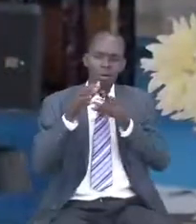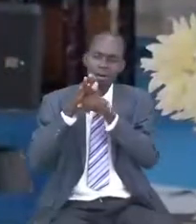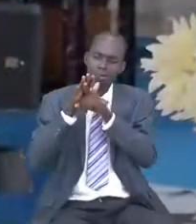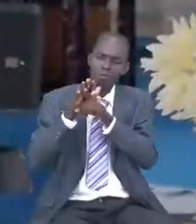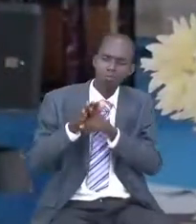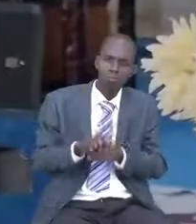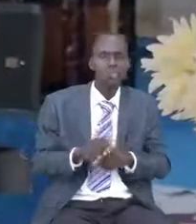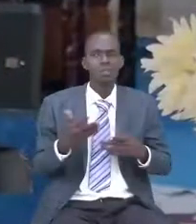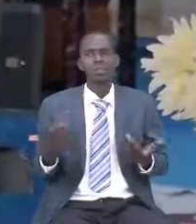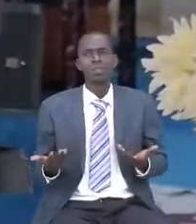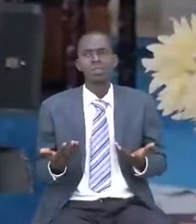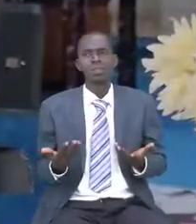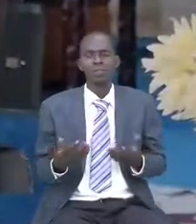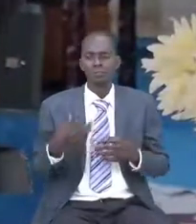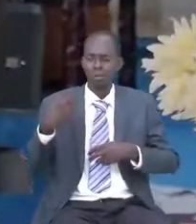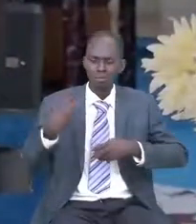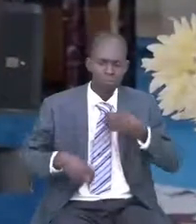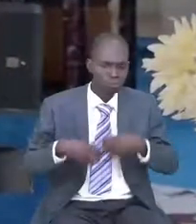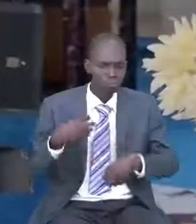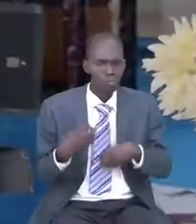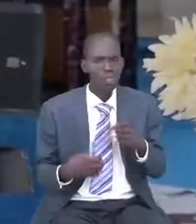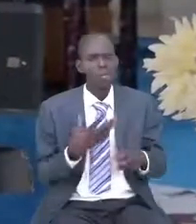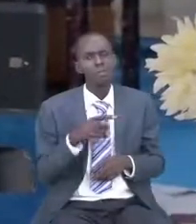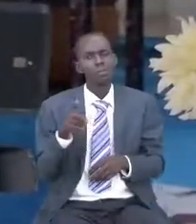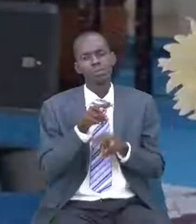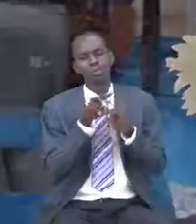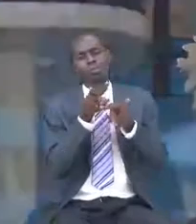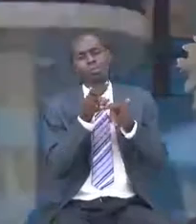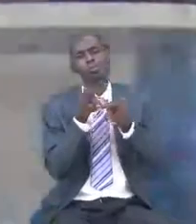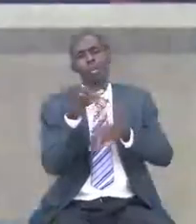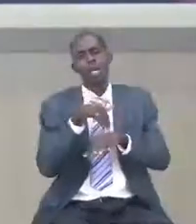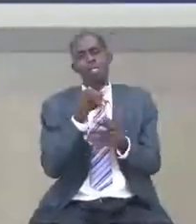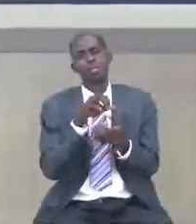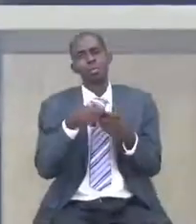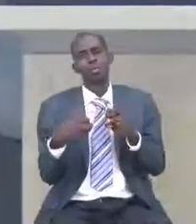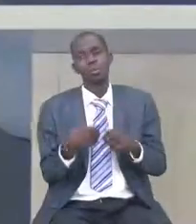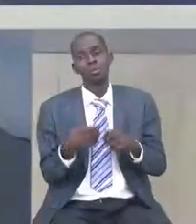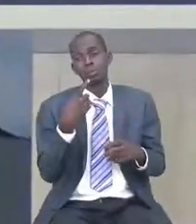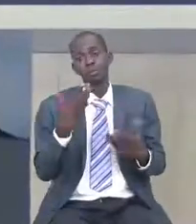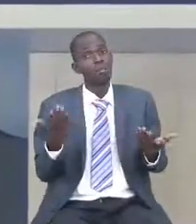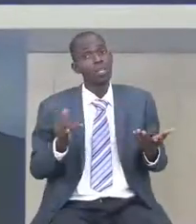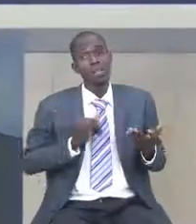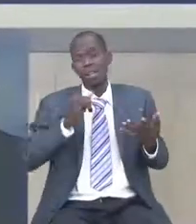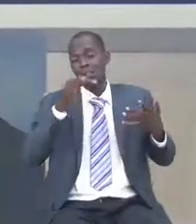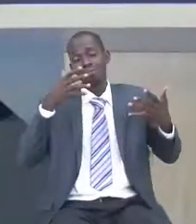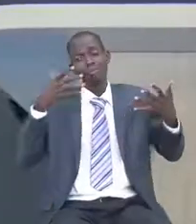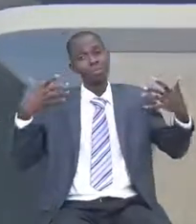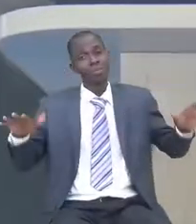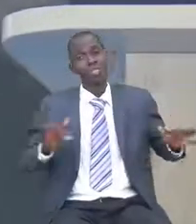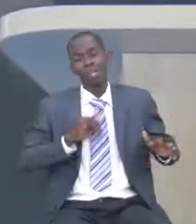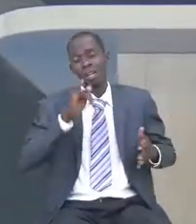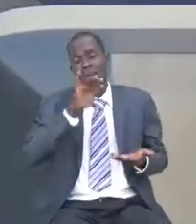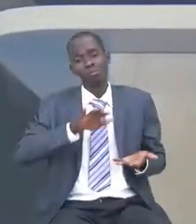l'oppression, les difficultés, et vous regardez cela et vous dites, ah, je suis foutu, je suis foutu.